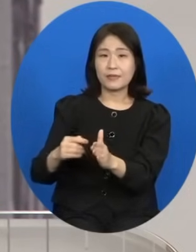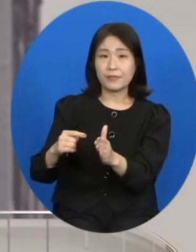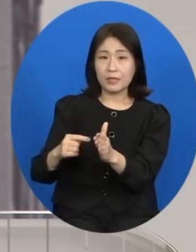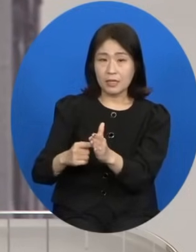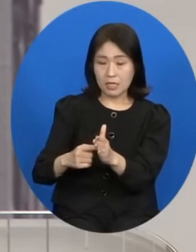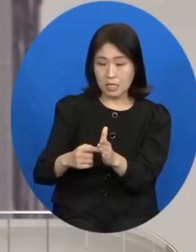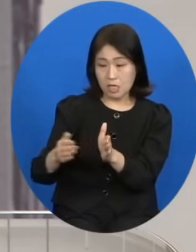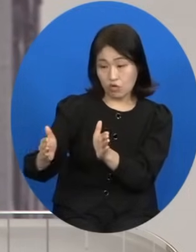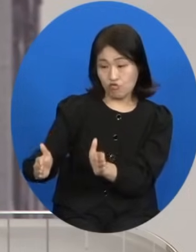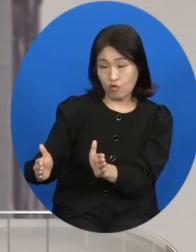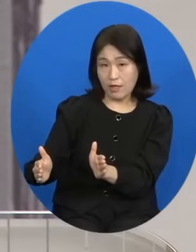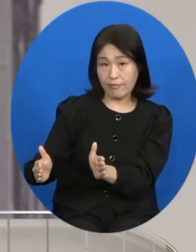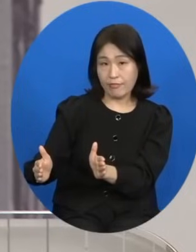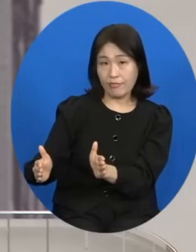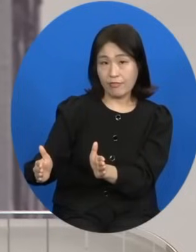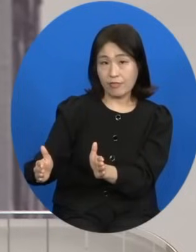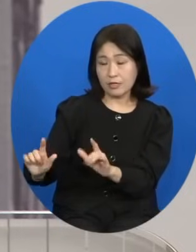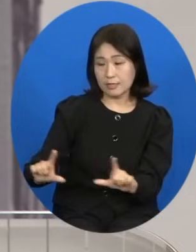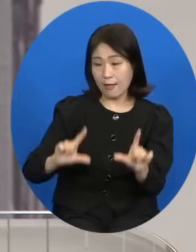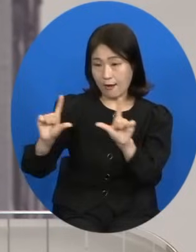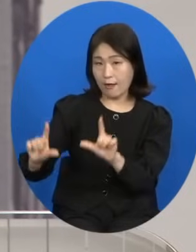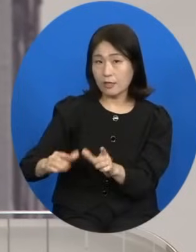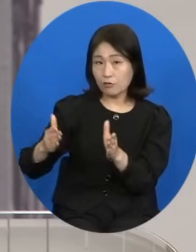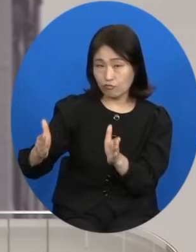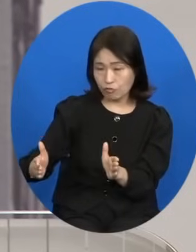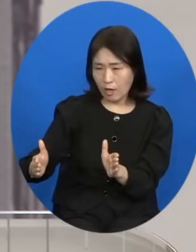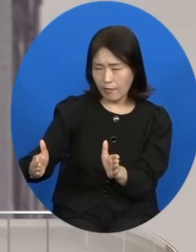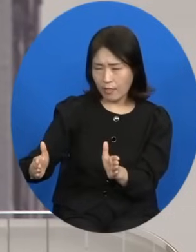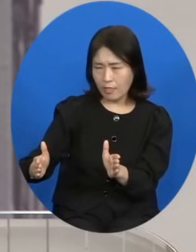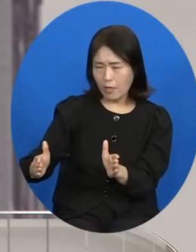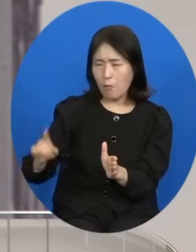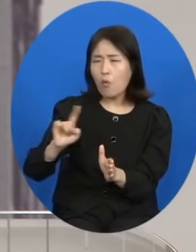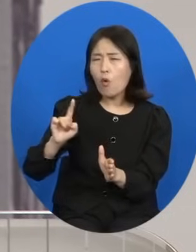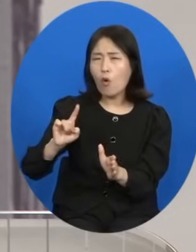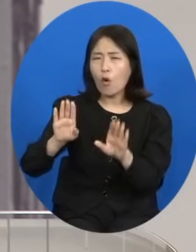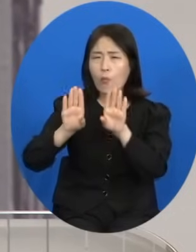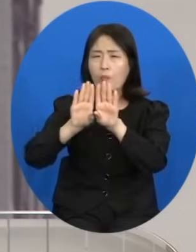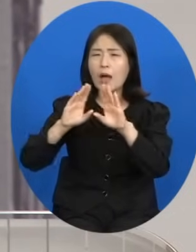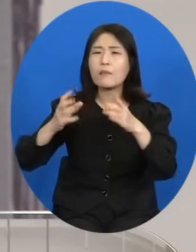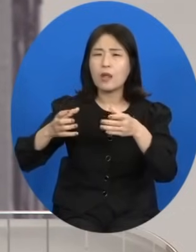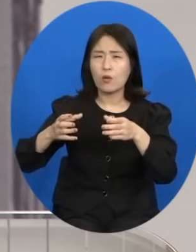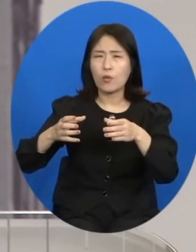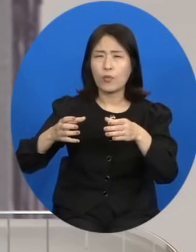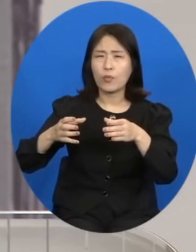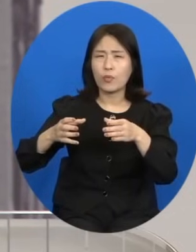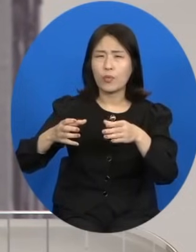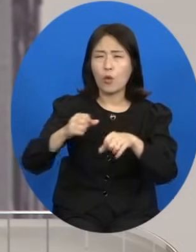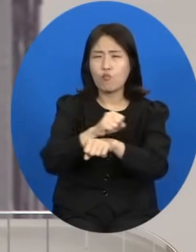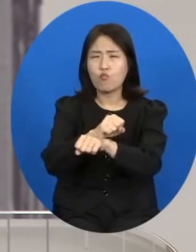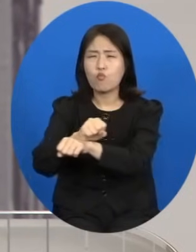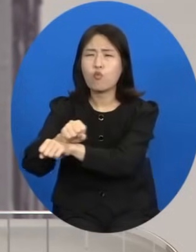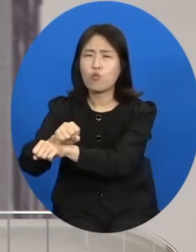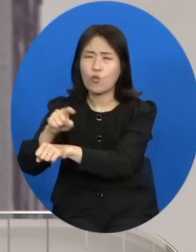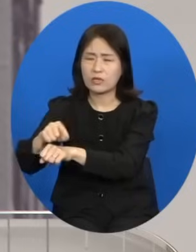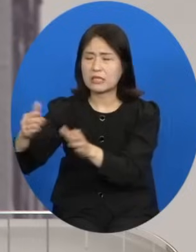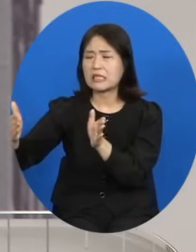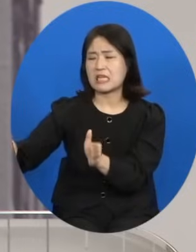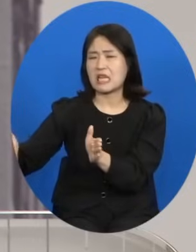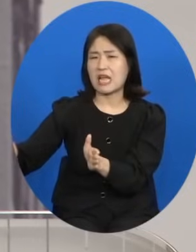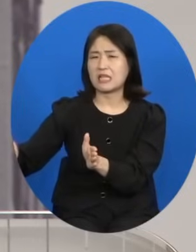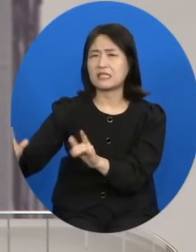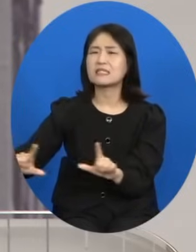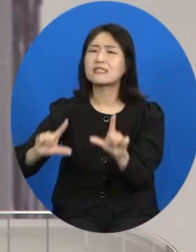했던 구간은 바벨론 포록고 하는 너무 어려운 시기였습니다 그 그 시기를